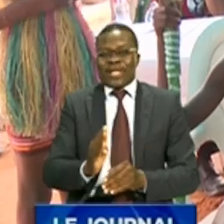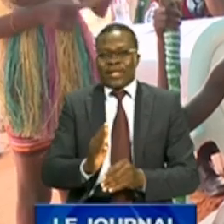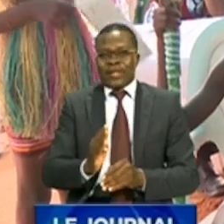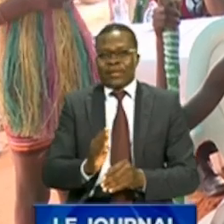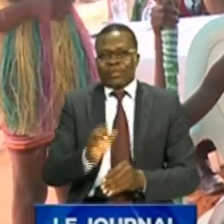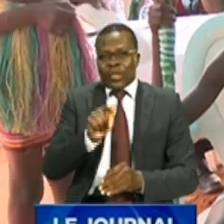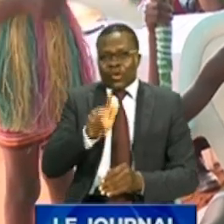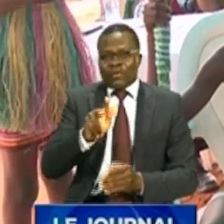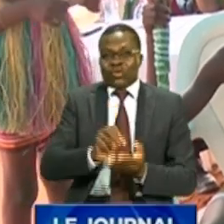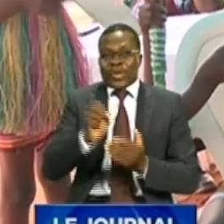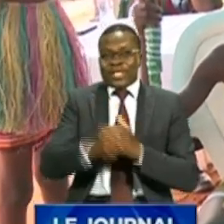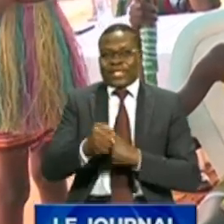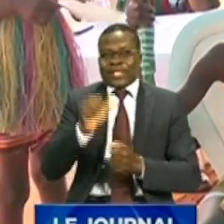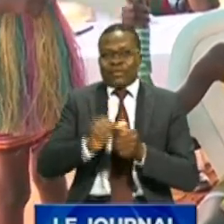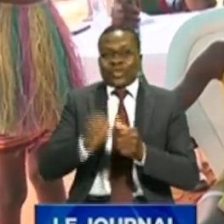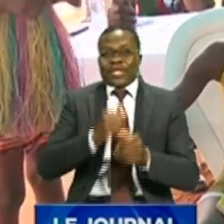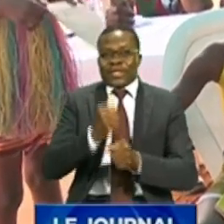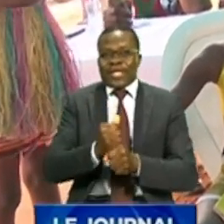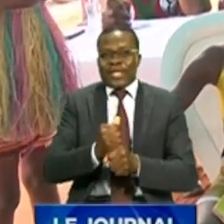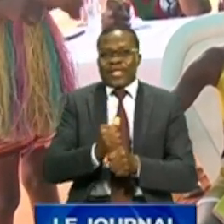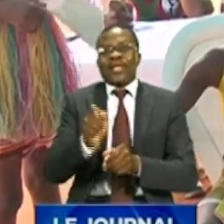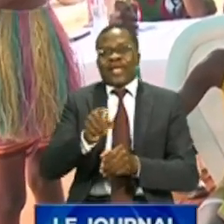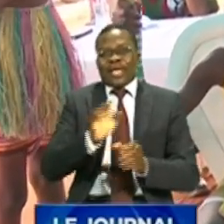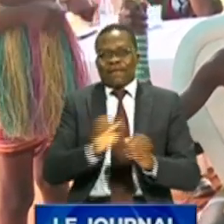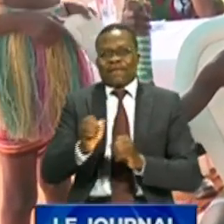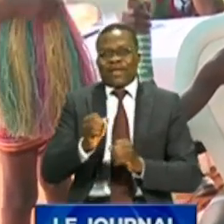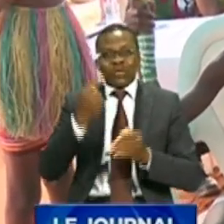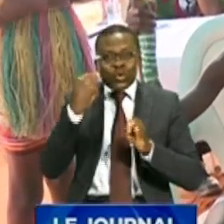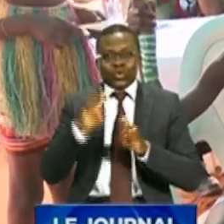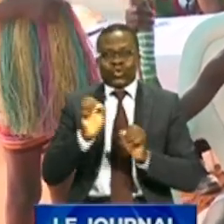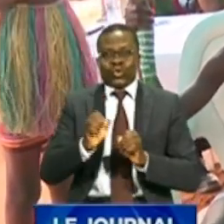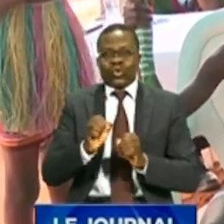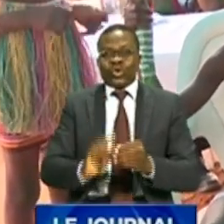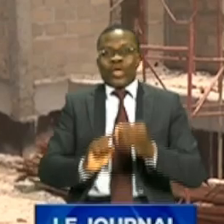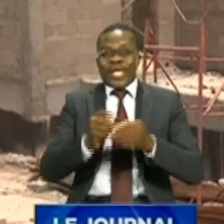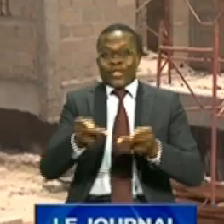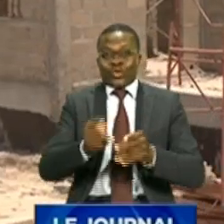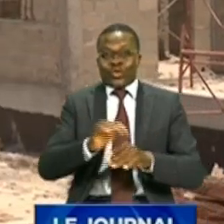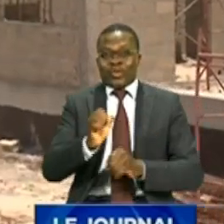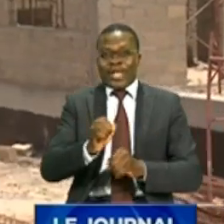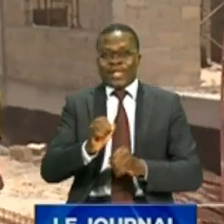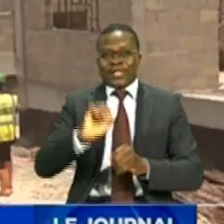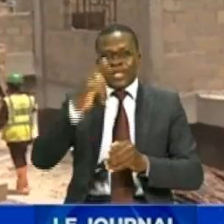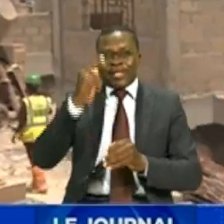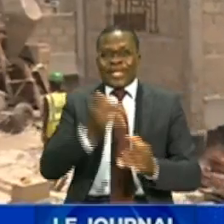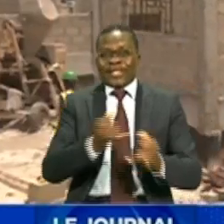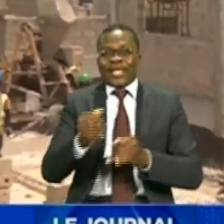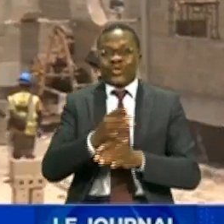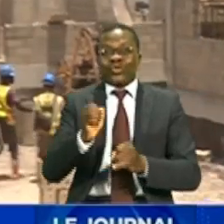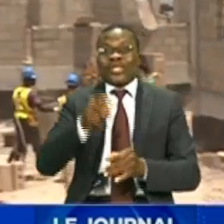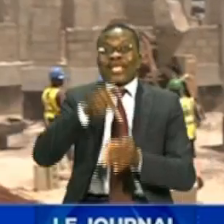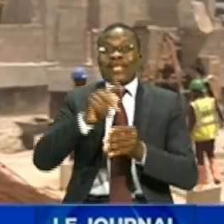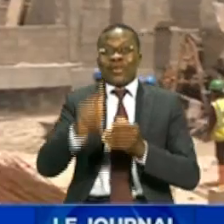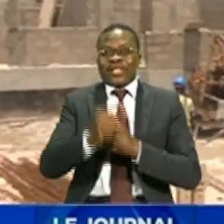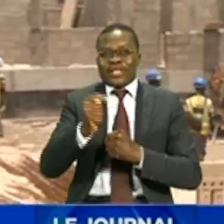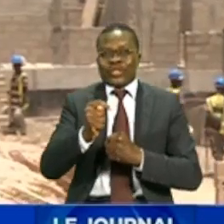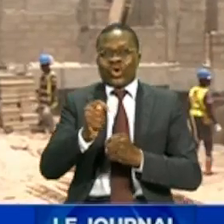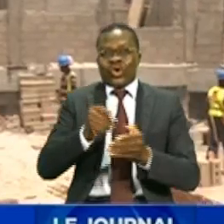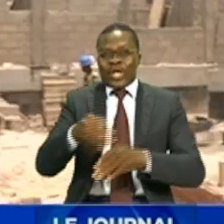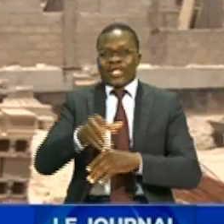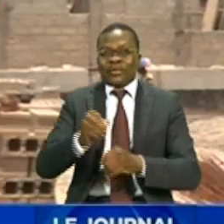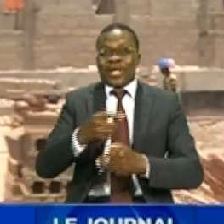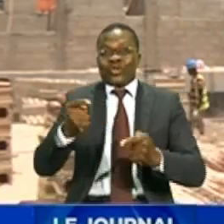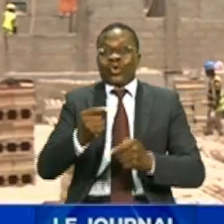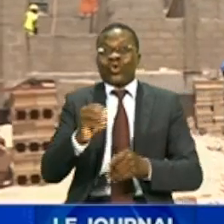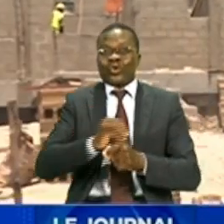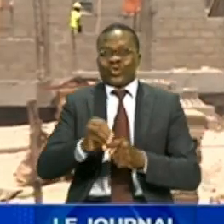Le 23 septembre de chaque année est dédié aux sourds et sur place, l'État joue déjà sa partition en déployant de